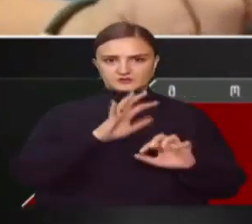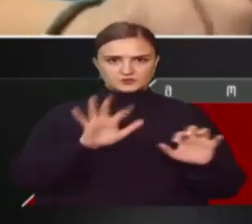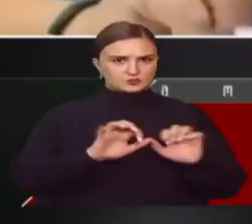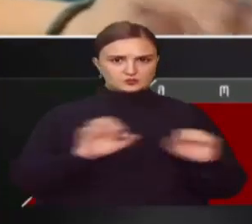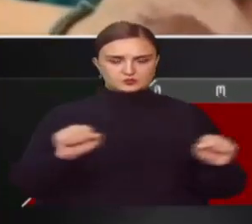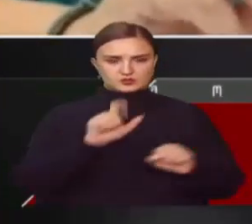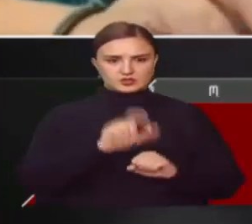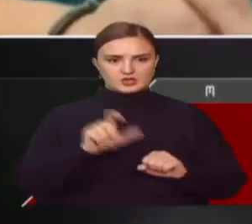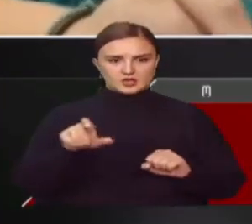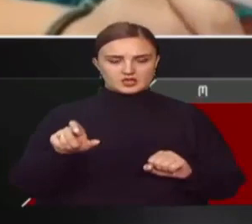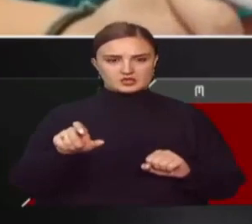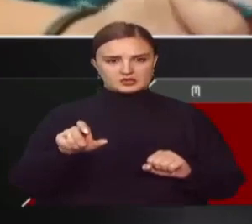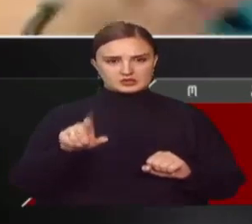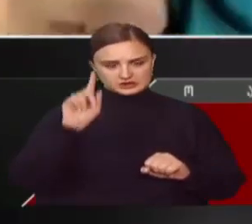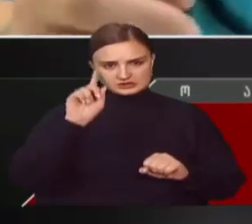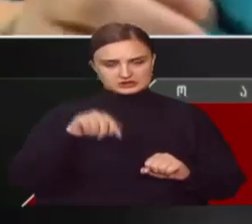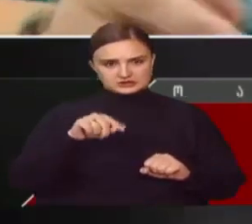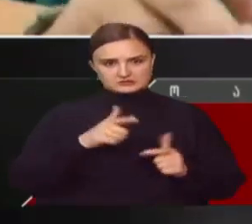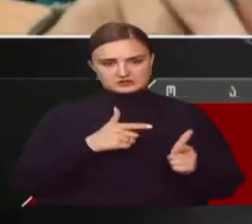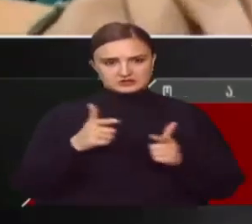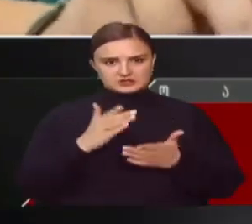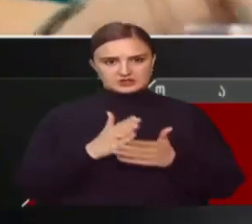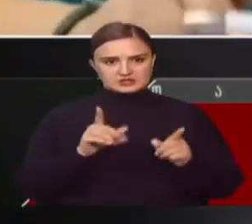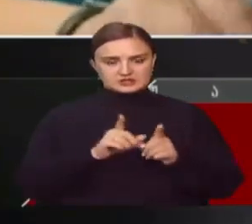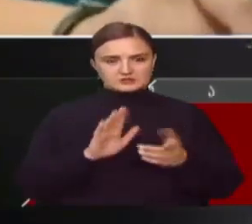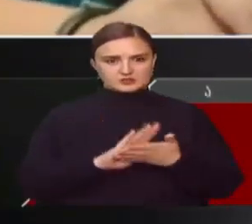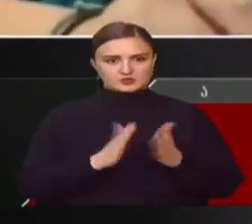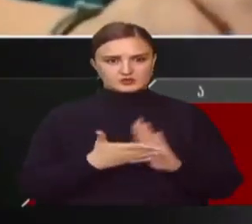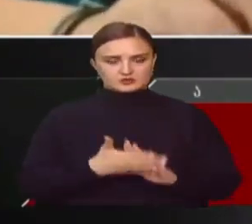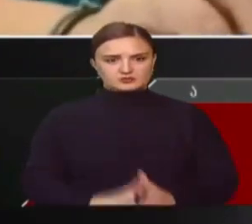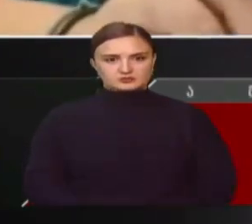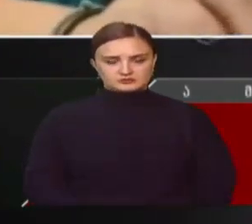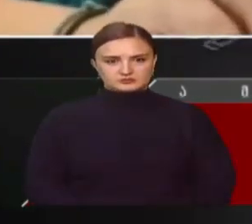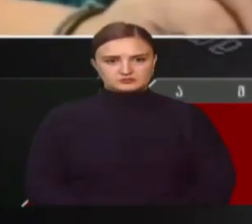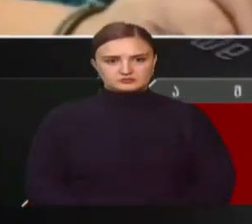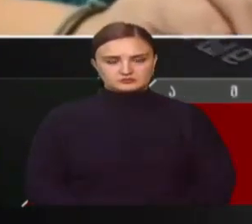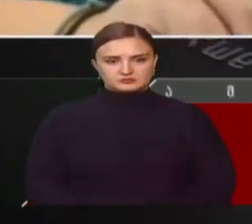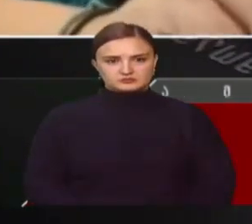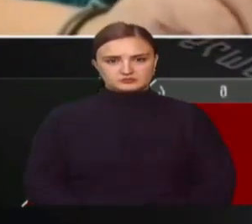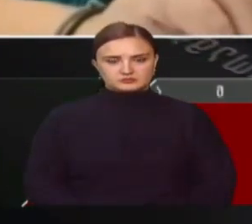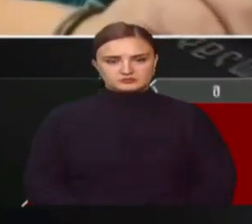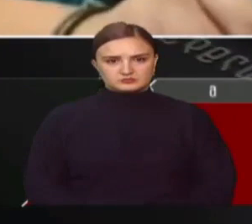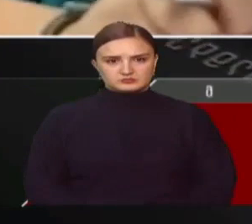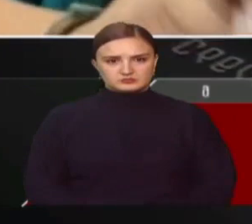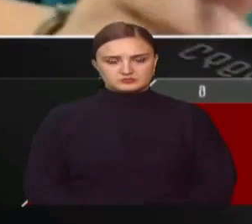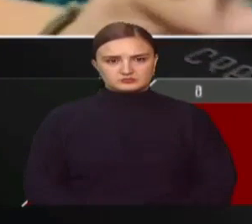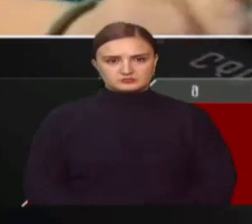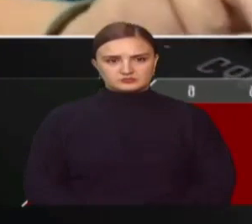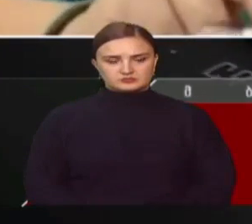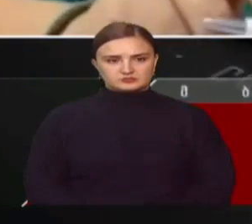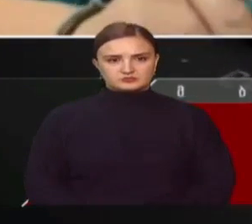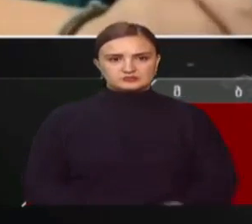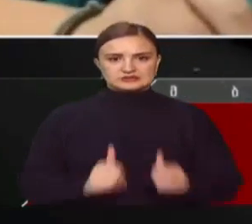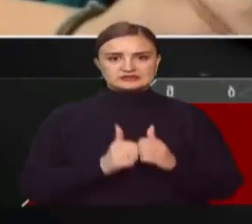დარჩენილი, ანუ ხალხმა, ისრაელმა იცის, მზად არის ესეთი მდგომარეობისთვის და წინასწარ მოიმარაგეს, არ ელოდნენ განცხადებას, უკვე